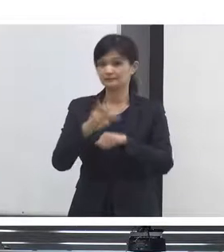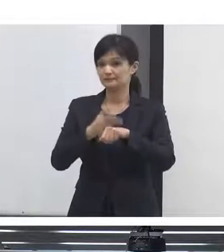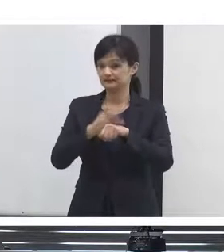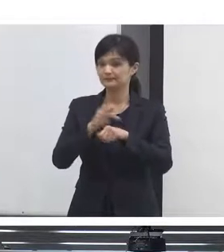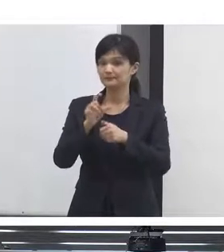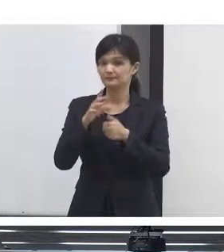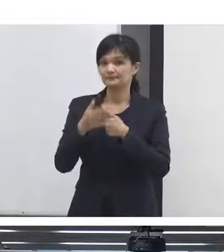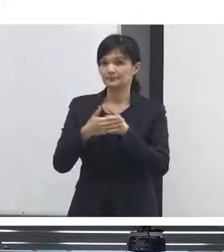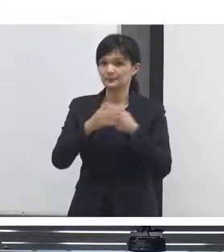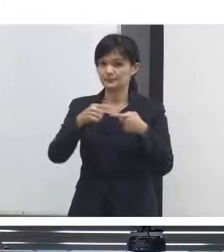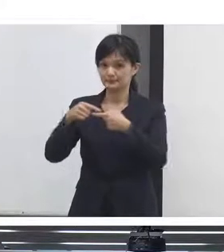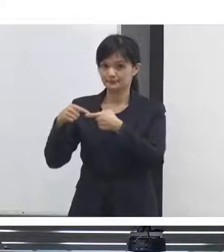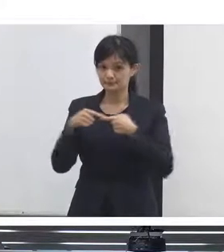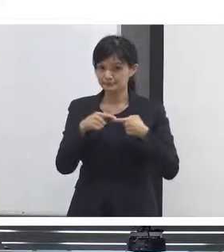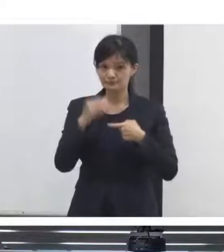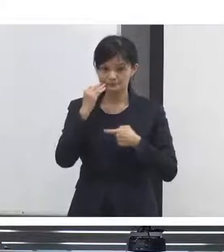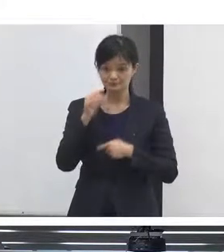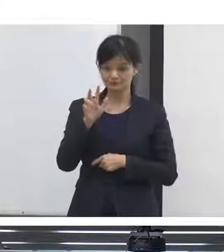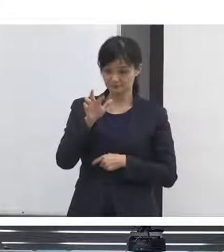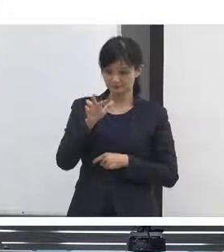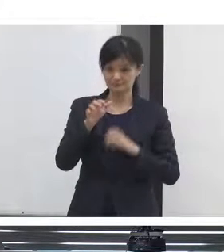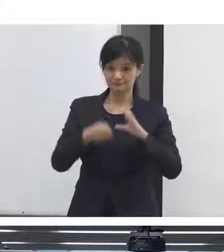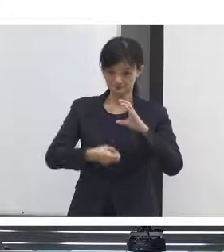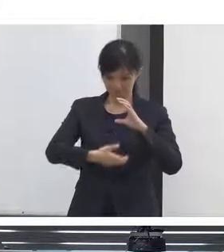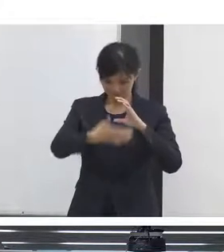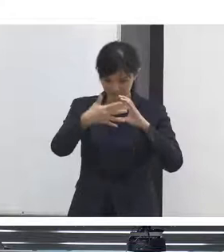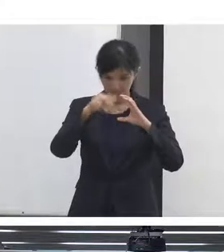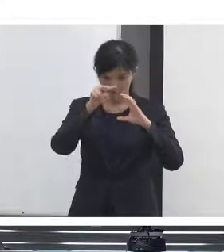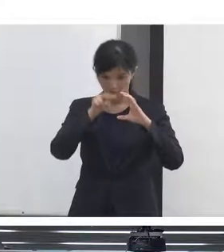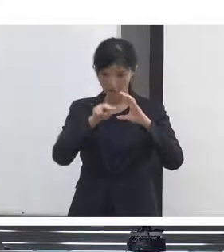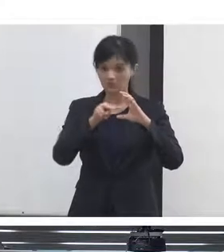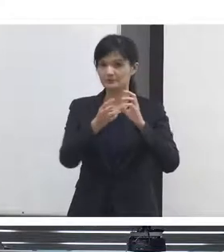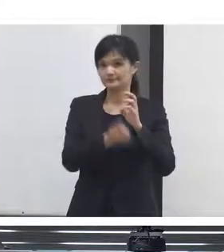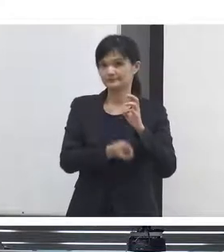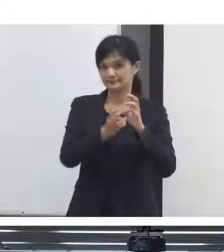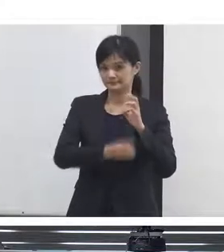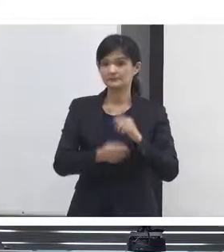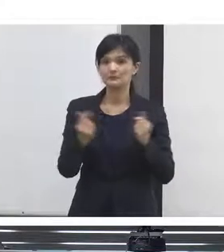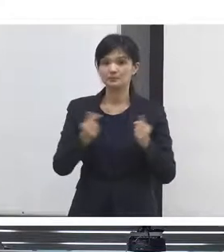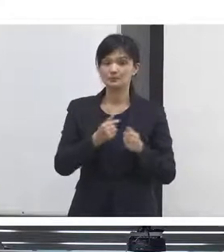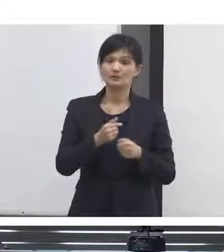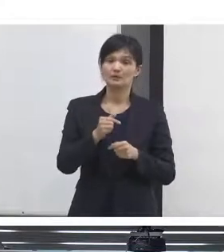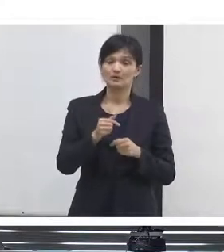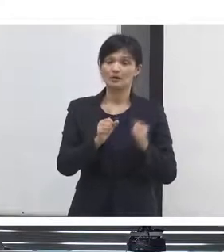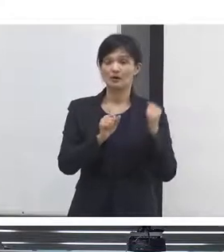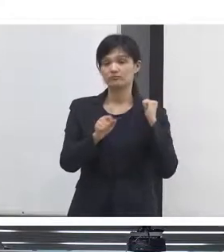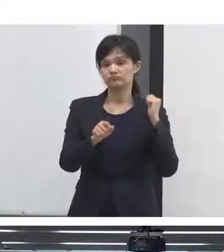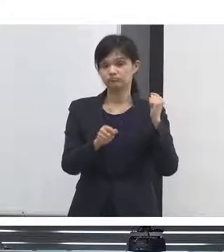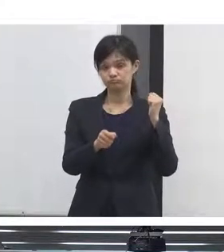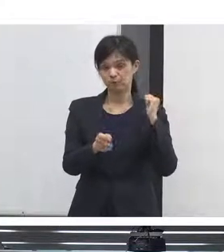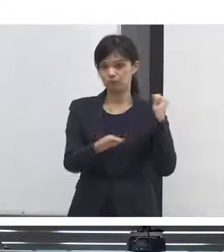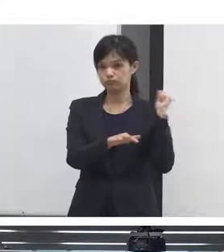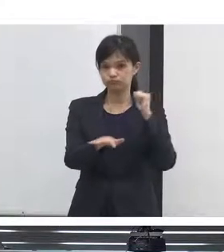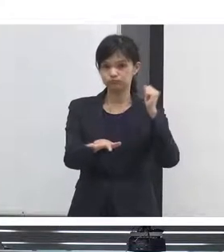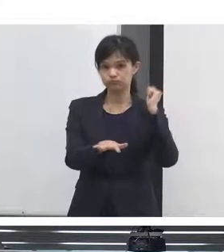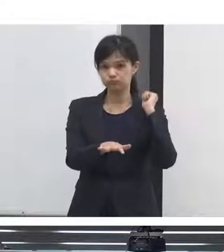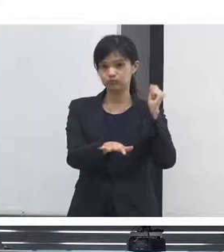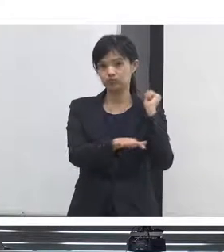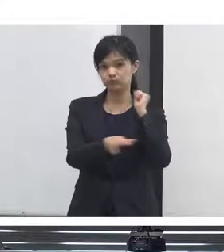进去 URL 里面呢，就可以看到更详细的资料。那这个详细资料有什么？比如说，如果是施肥跟农药的话呢，你就可以看到